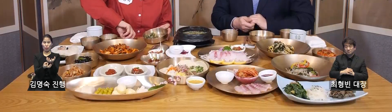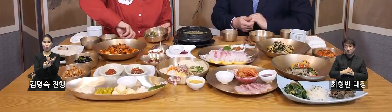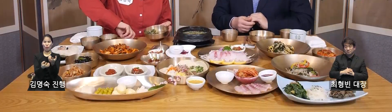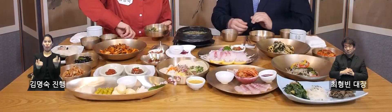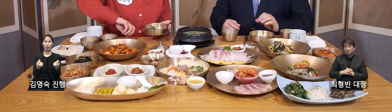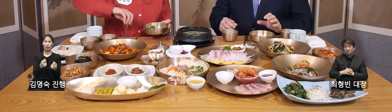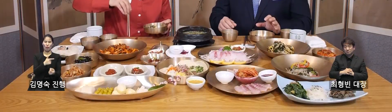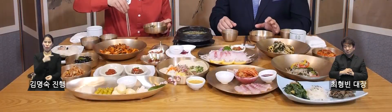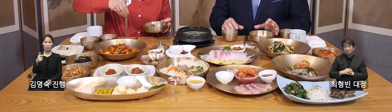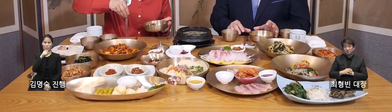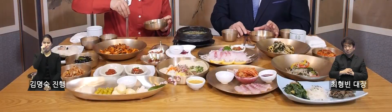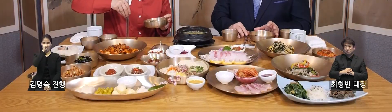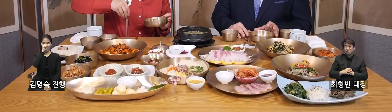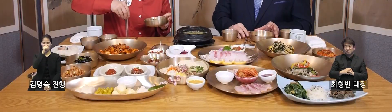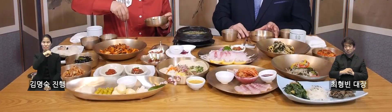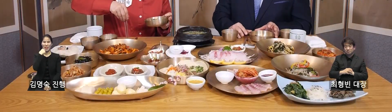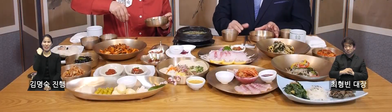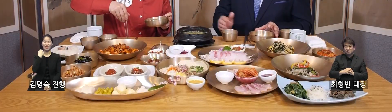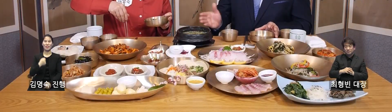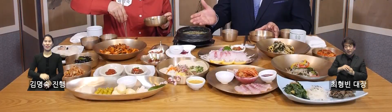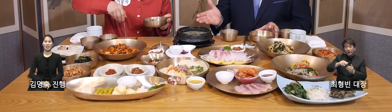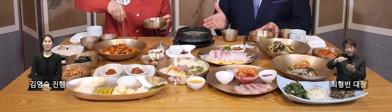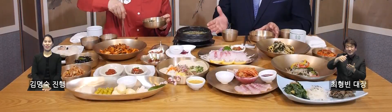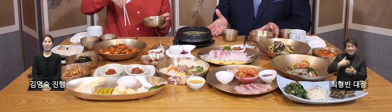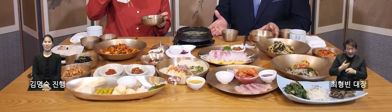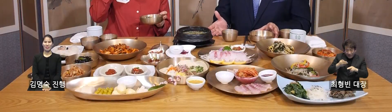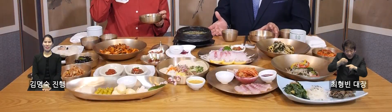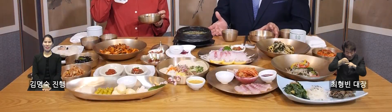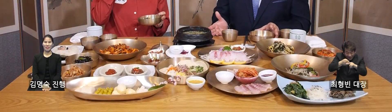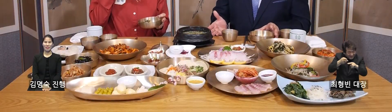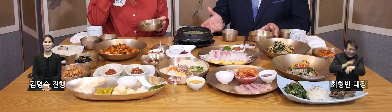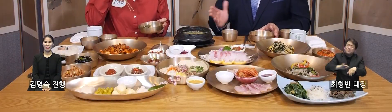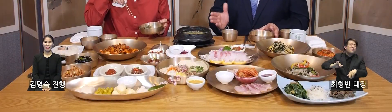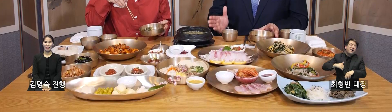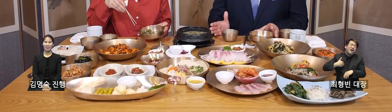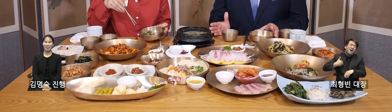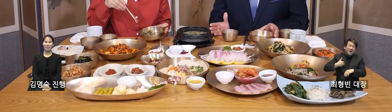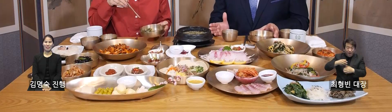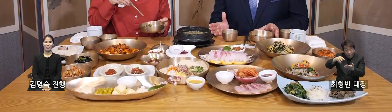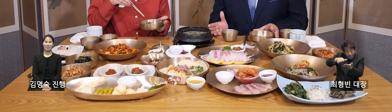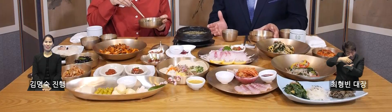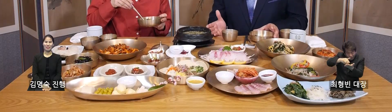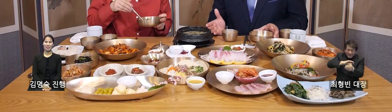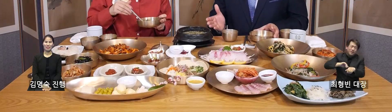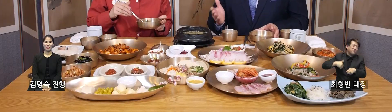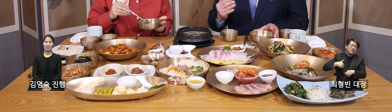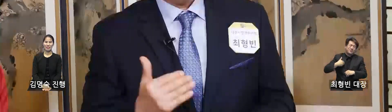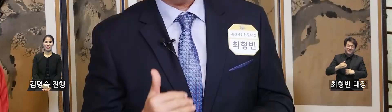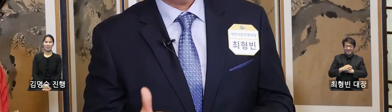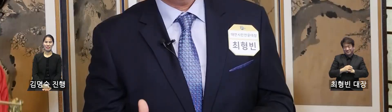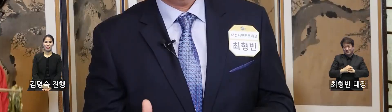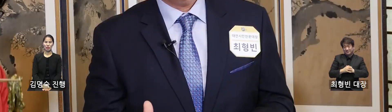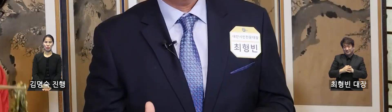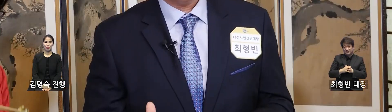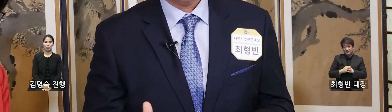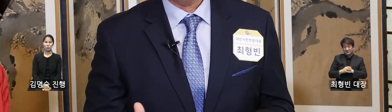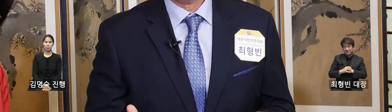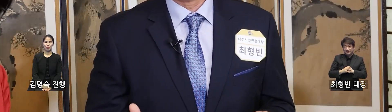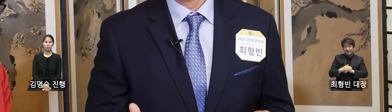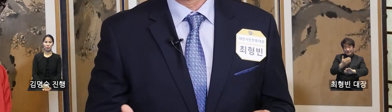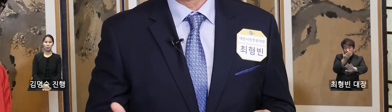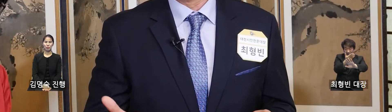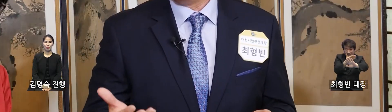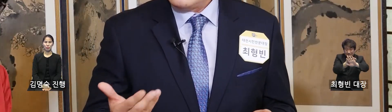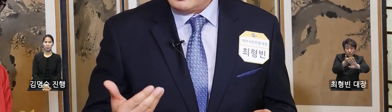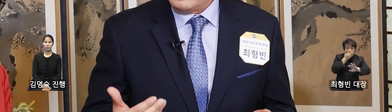노머시 떠 없는 것까지 제가 요리를 나지만 말했다며 곳 만들어서 오를 거에요 다른 식당에서